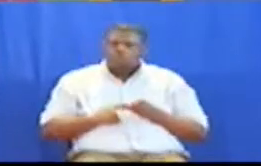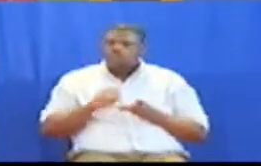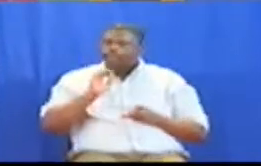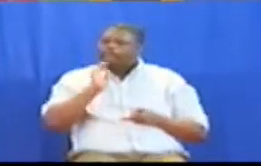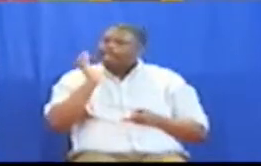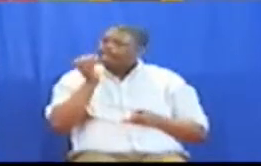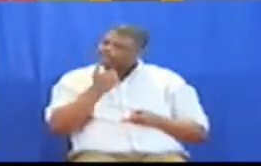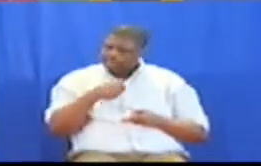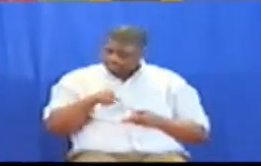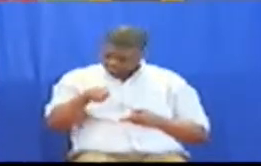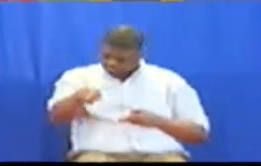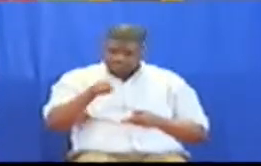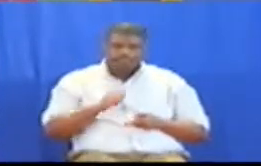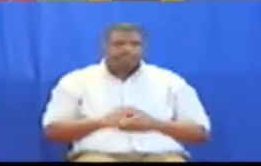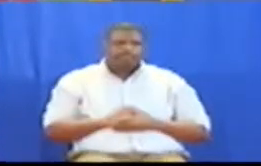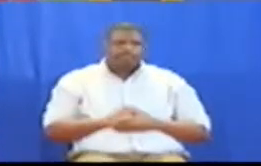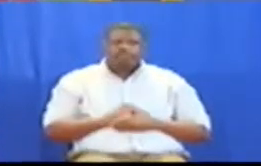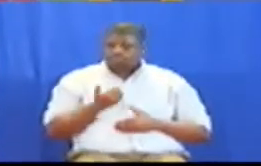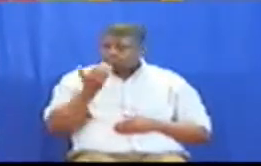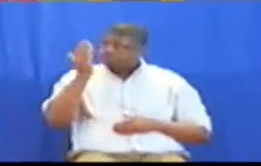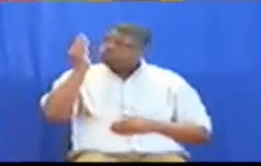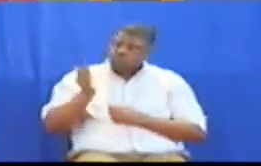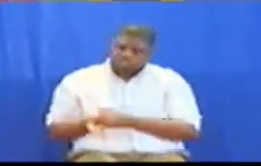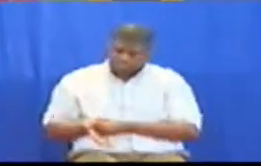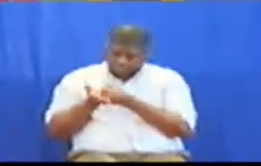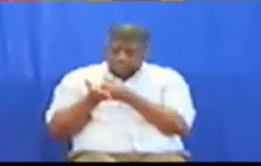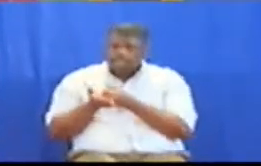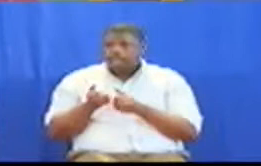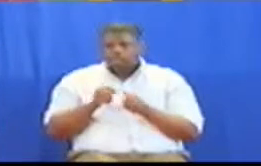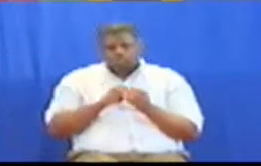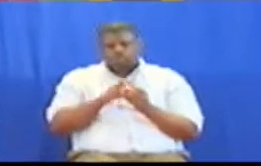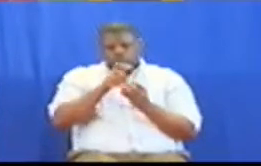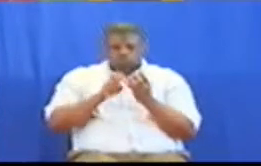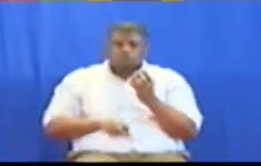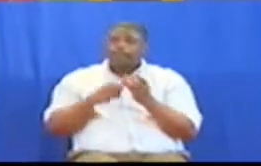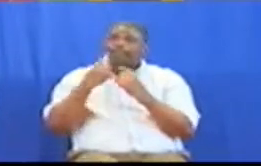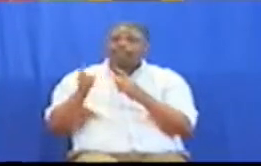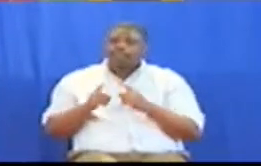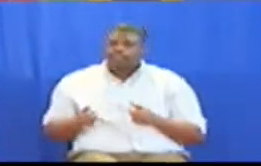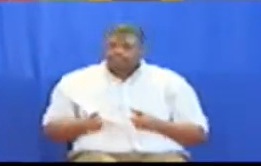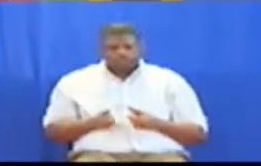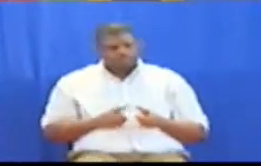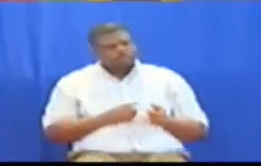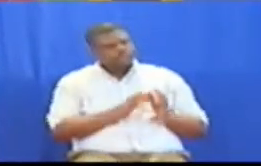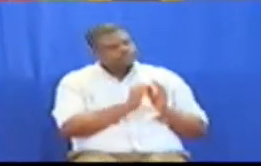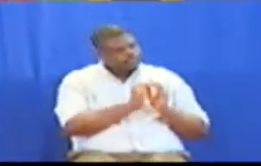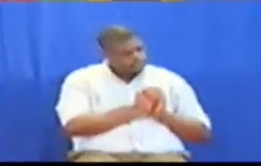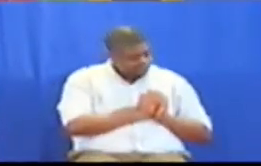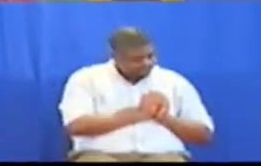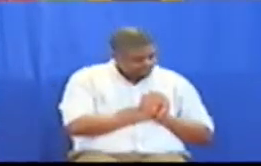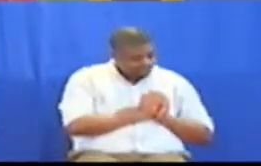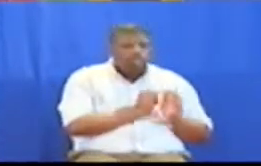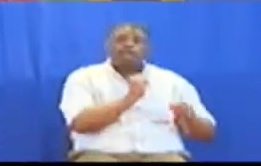kwamba unashuka taratibu na Mungu atakusaidia, utashuka kwenye huo mti. Kwa hiyo tuendelee kusali, tumuombe Mwenyezi Mungu huku